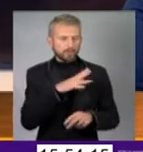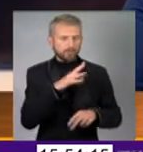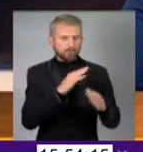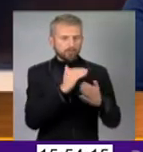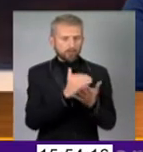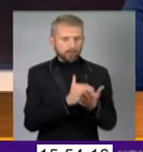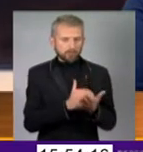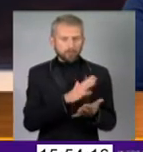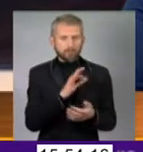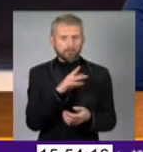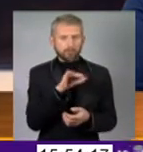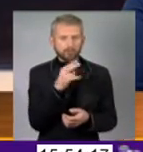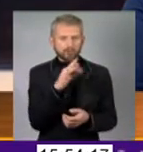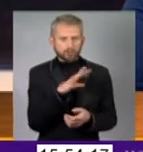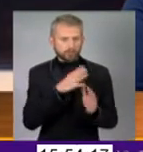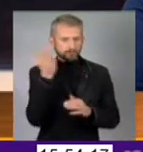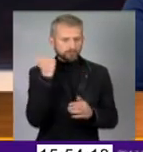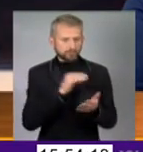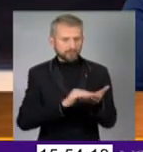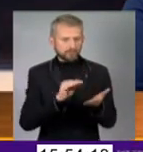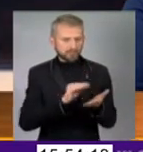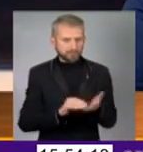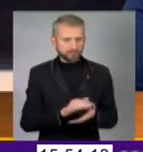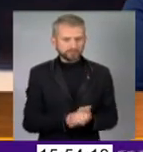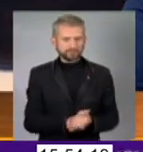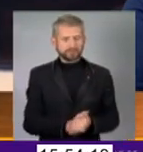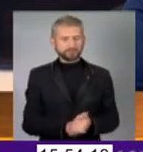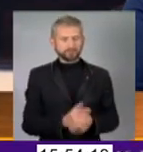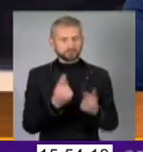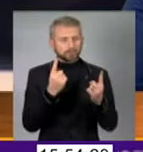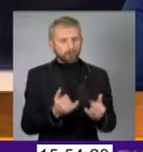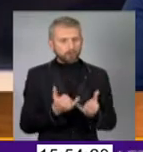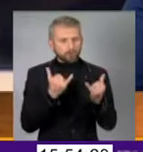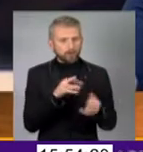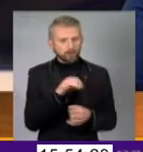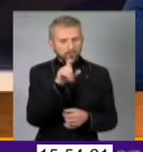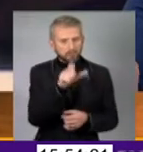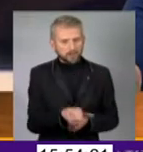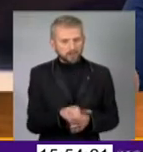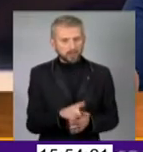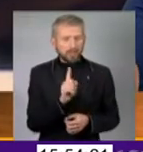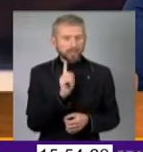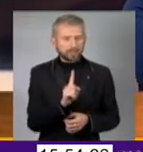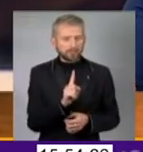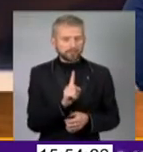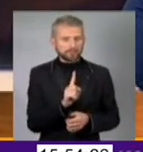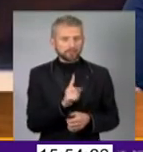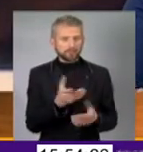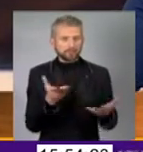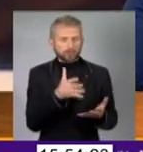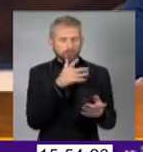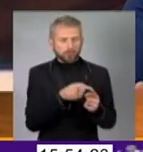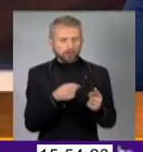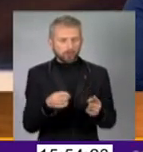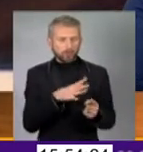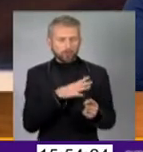Олександром Олександровичем Омельченко ще в свій час, глибоко поважним мером. Але в якомусь періоді